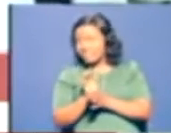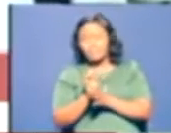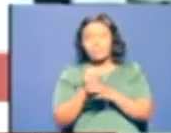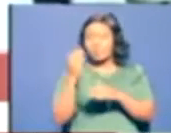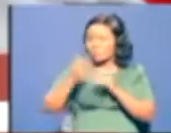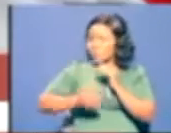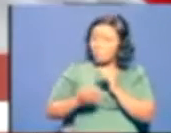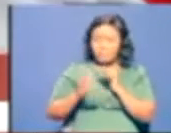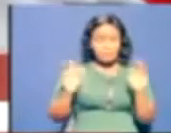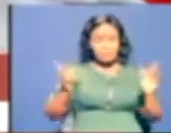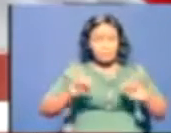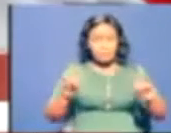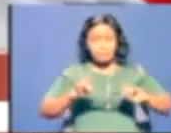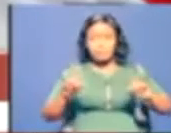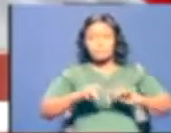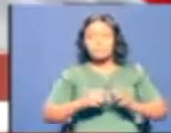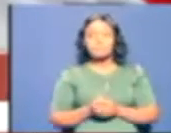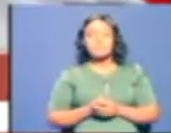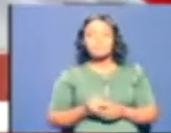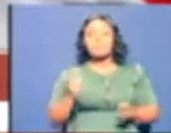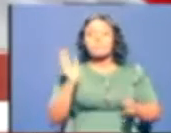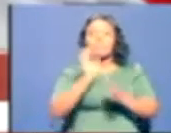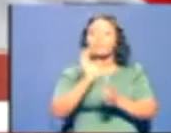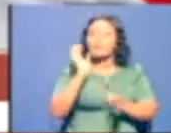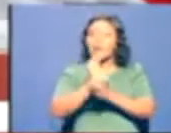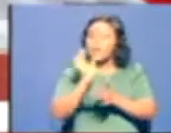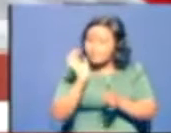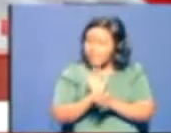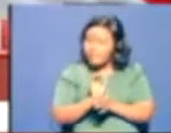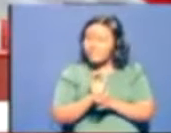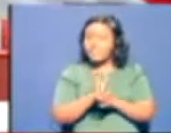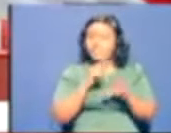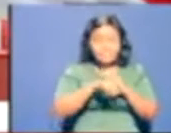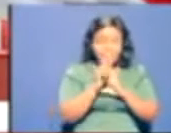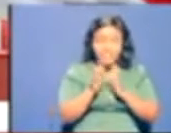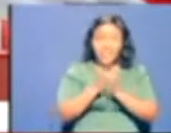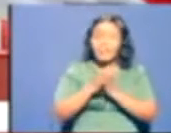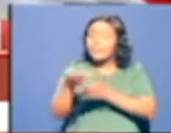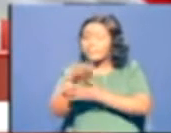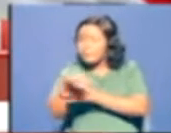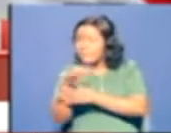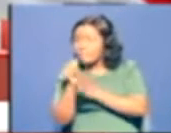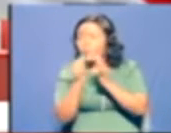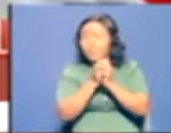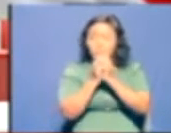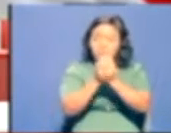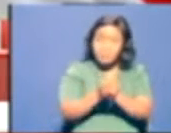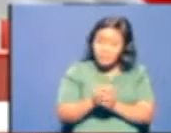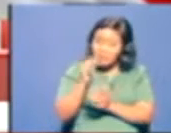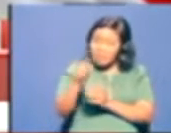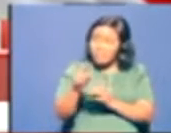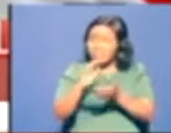maadili kanisani. The church and the sanctuaries and places of worship are not going to become places